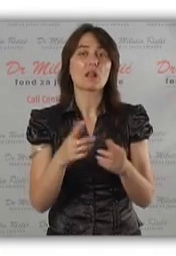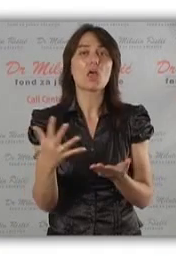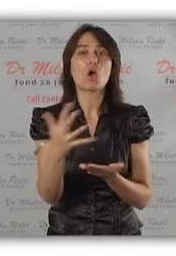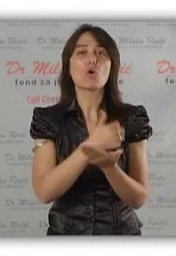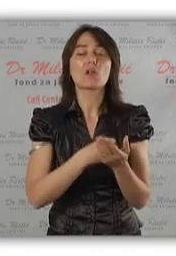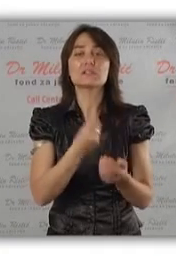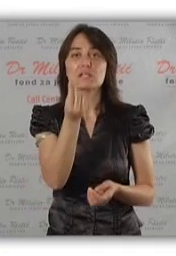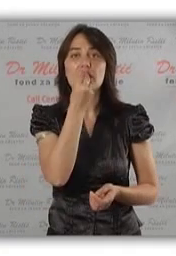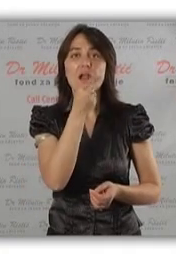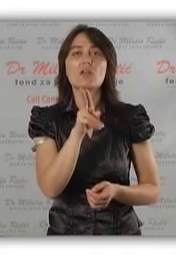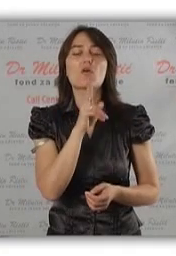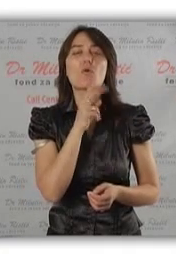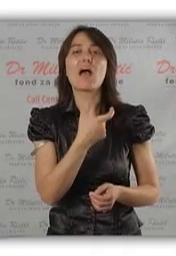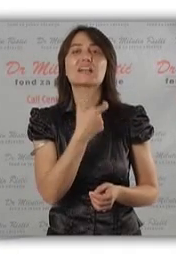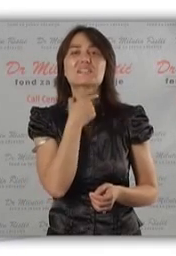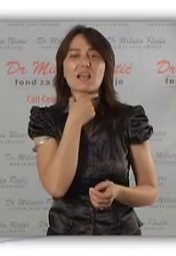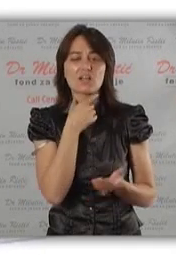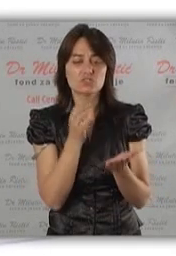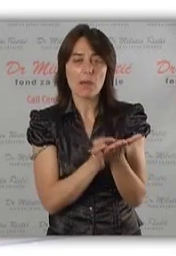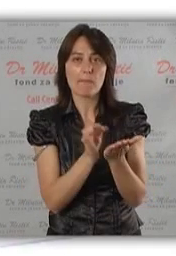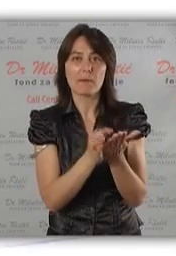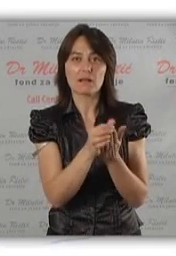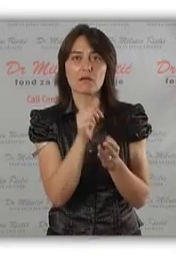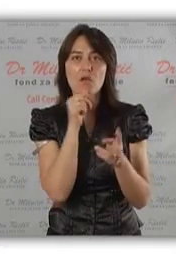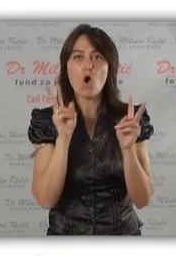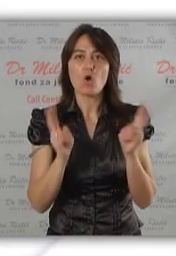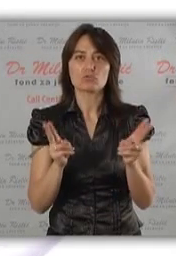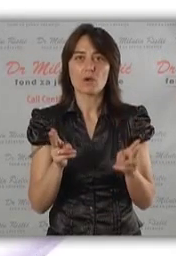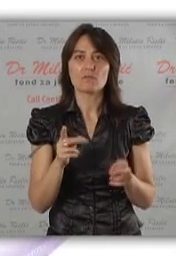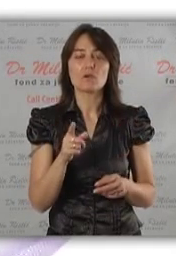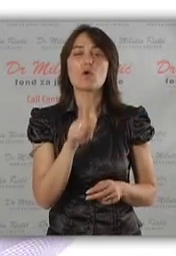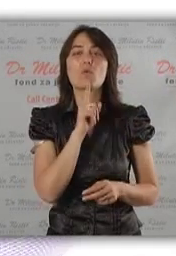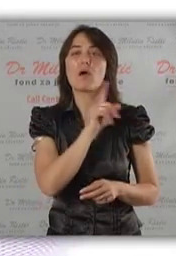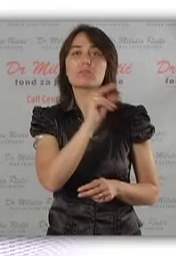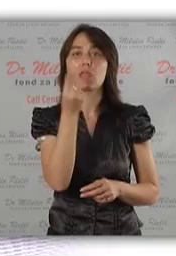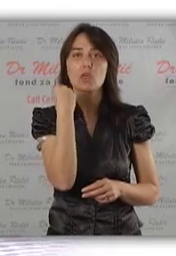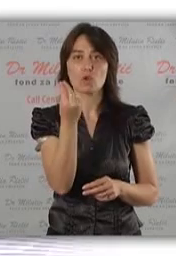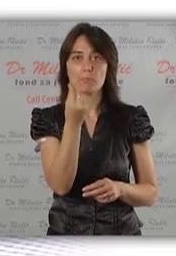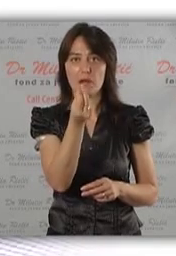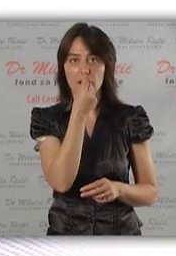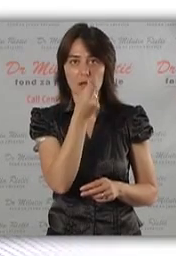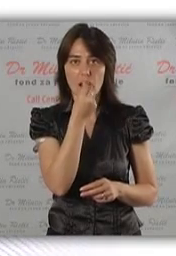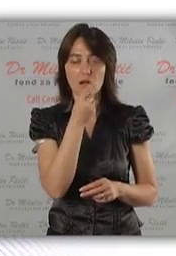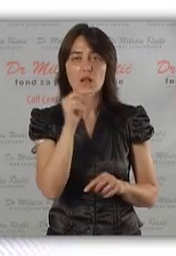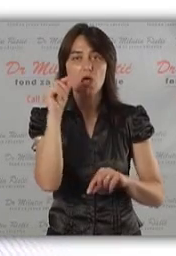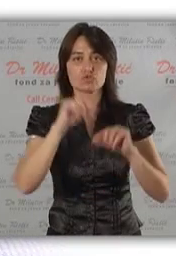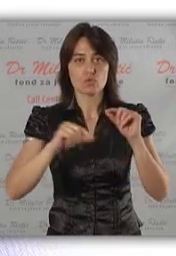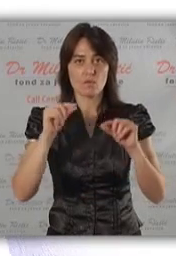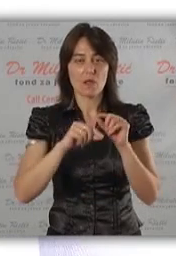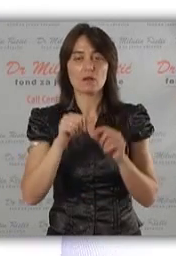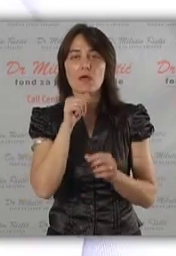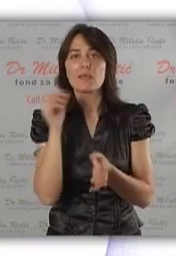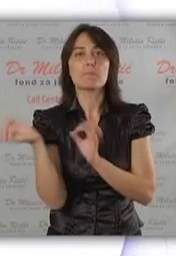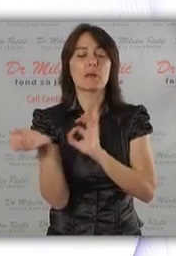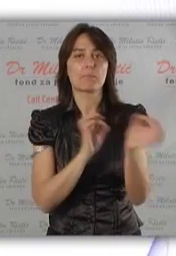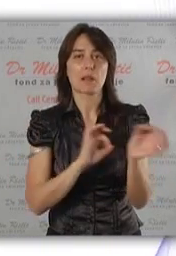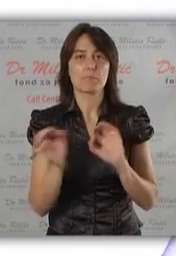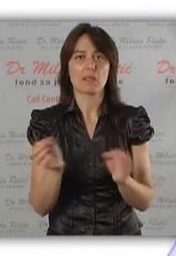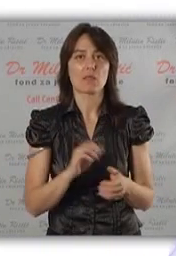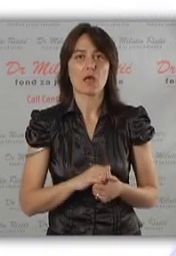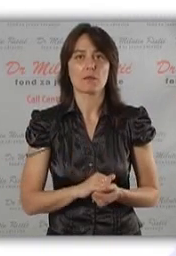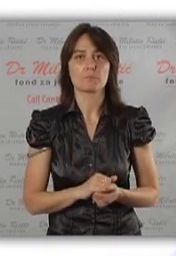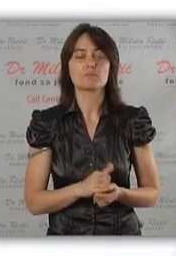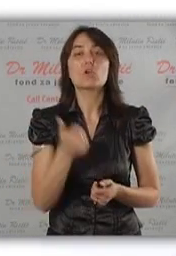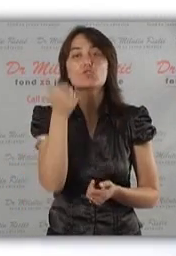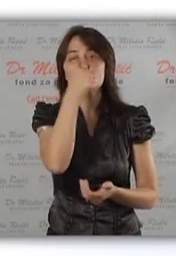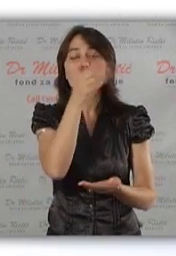ili kada se konzumira hrana koja je zagađena bakterijama i toksinima, znači hrana koja je neadekvatno čuvana